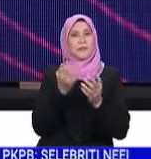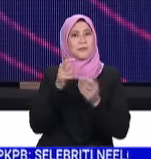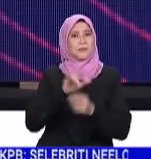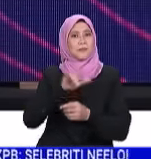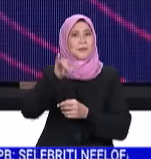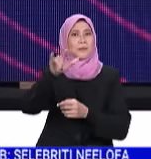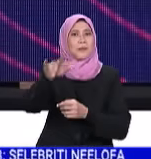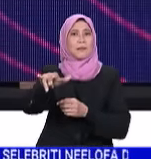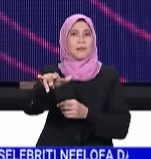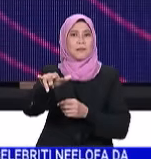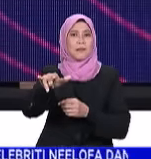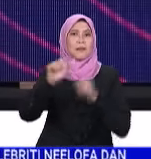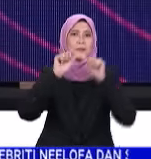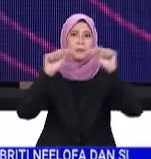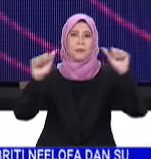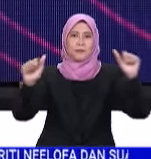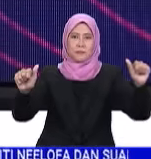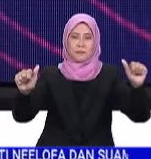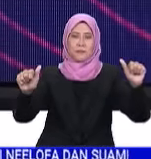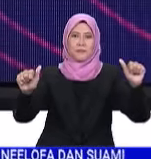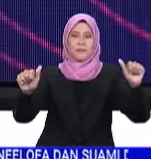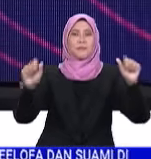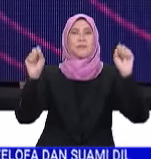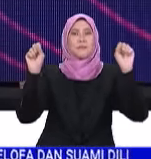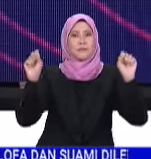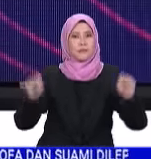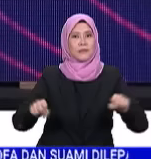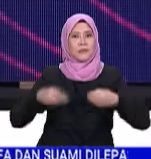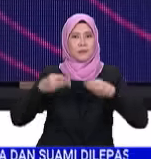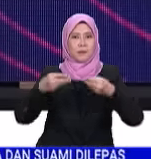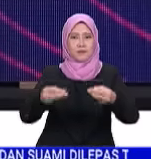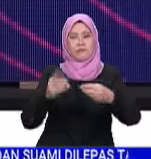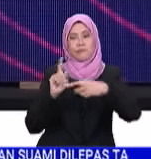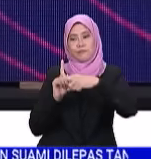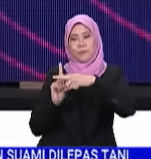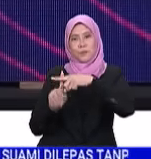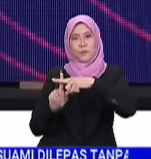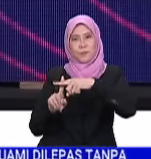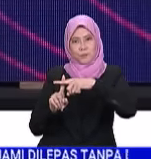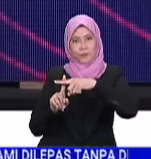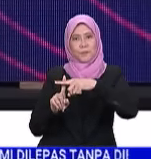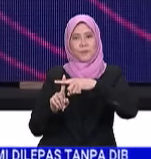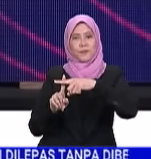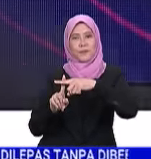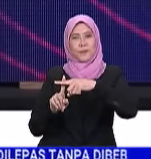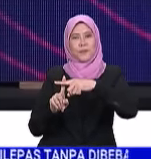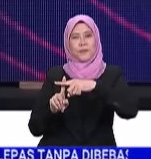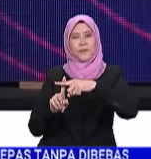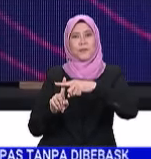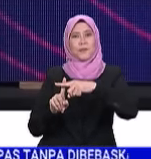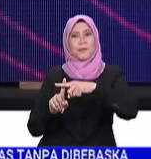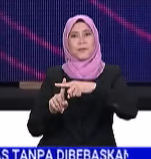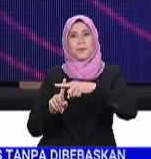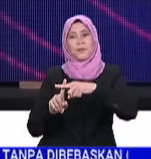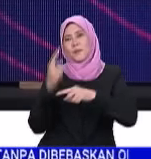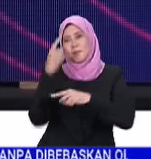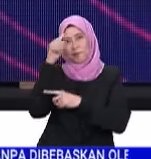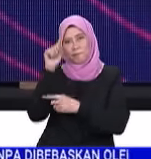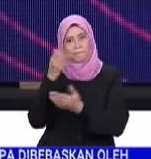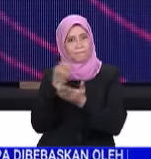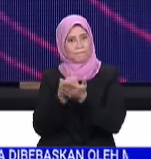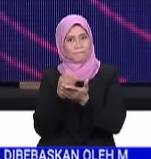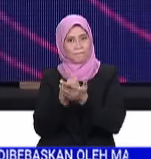awam yang langsung akan memberikan kesan positif hasil limpahan kepada